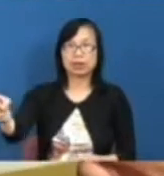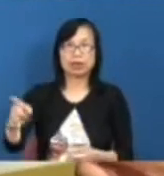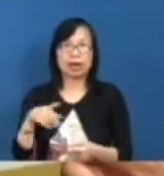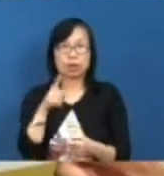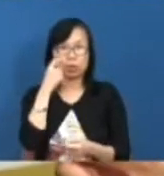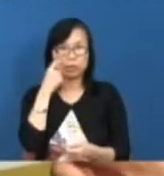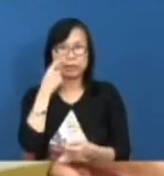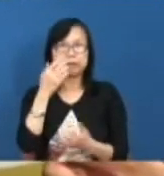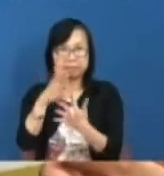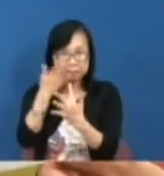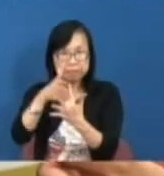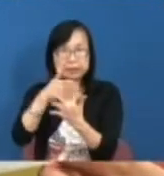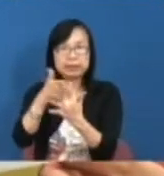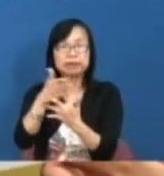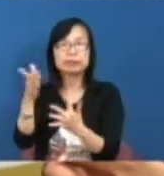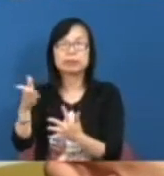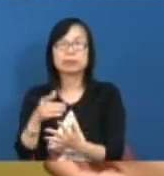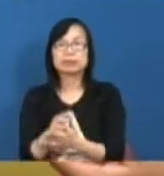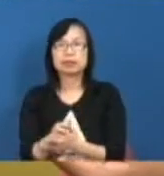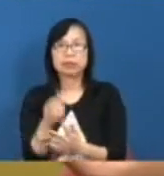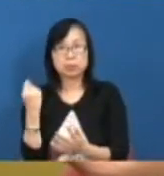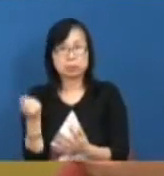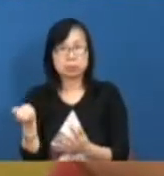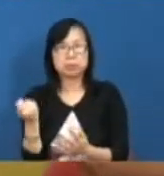嘅啫，好容易識別嘅啫，